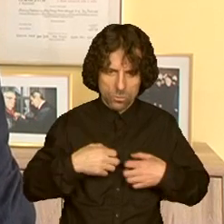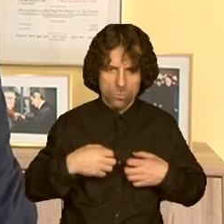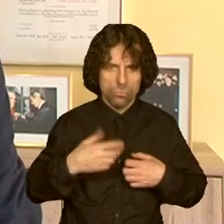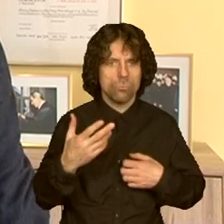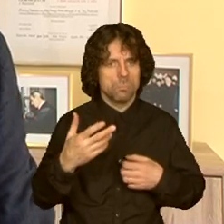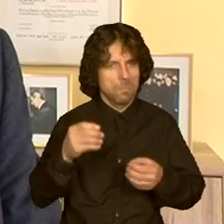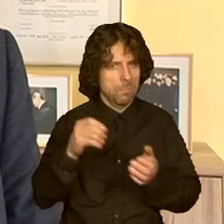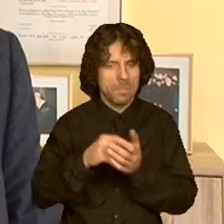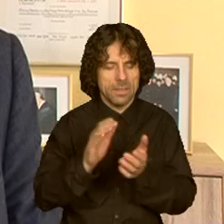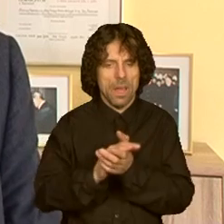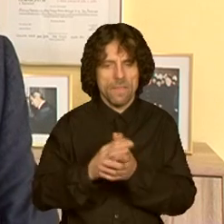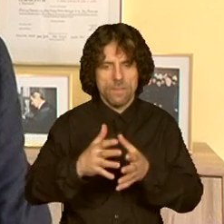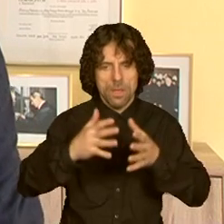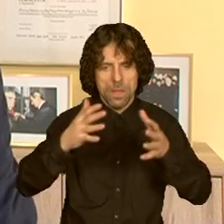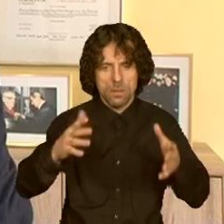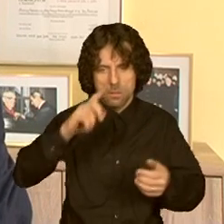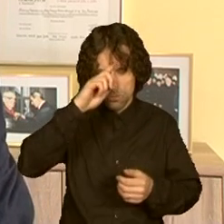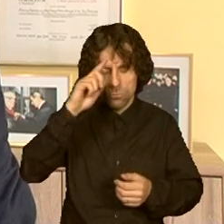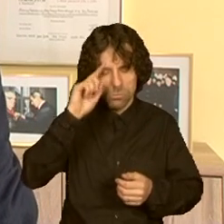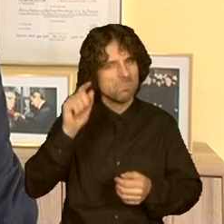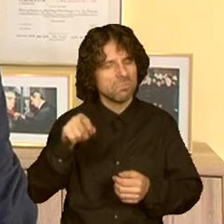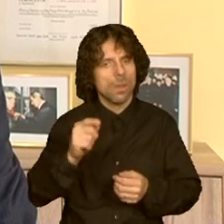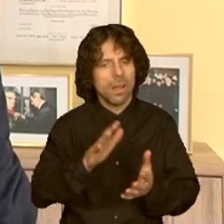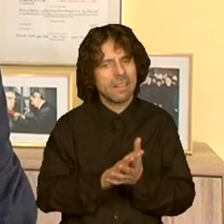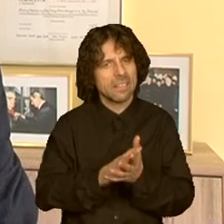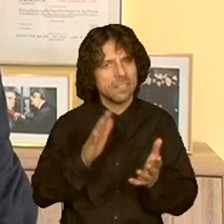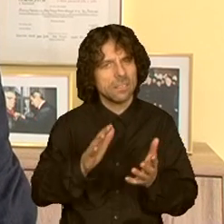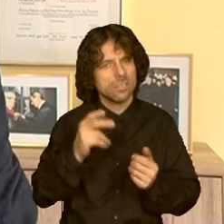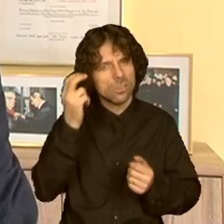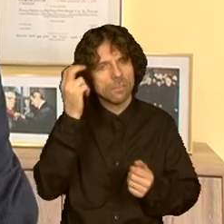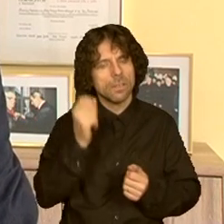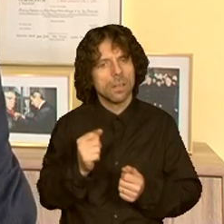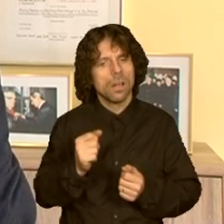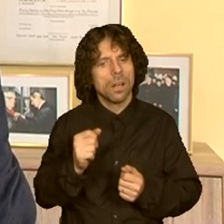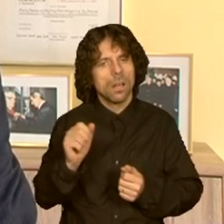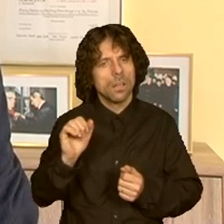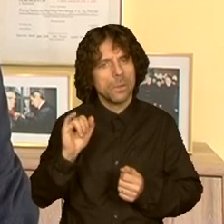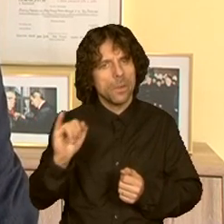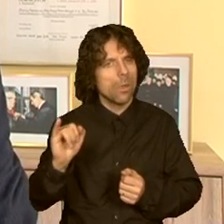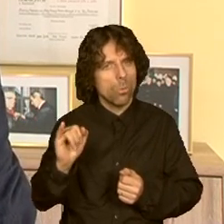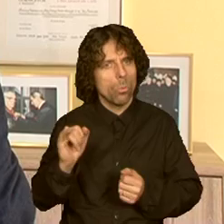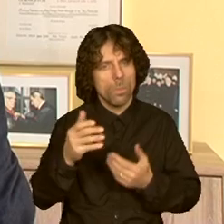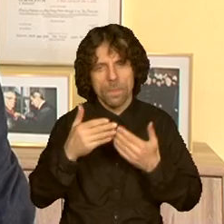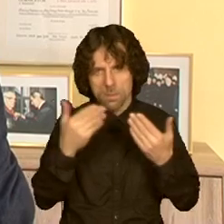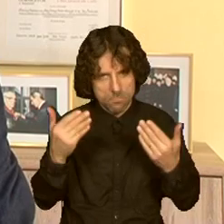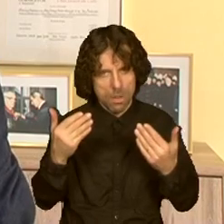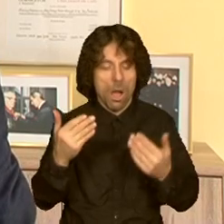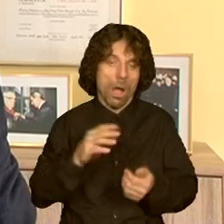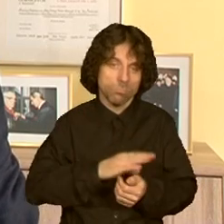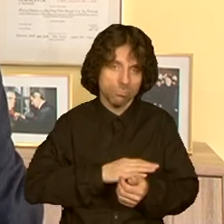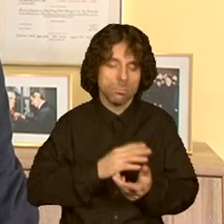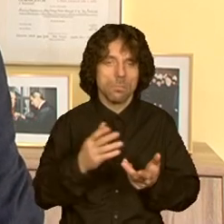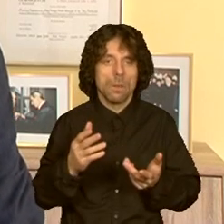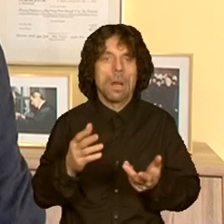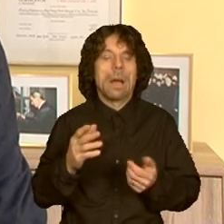za życia zapisał do Panteonu Wielkich. I co jest bardzo charakterystyczne, że jego już nie